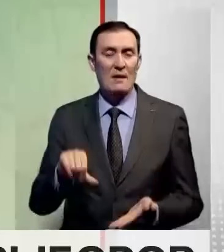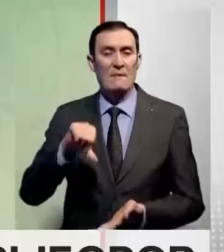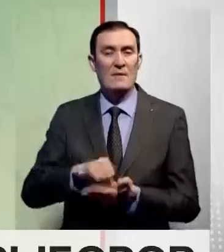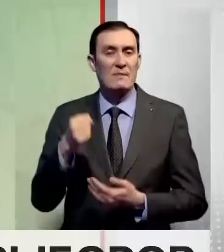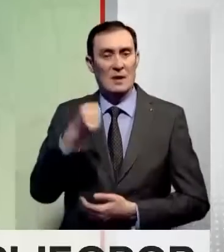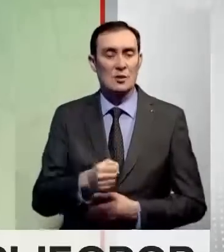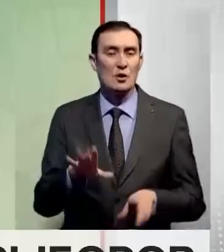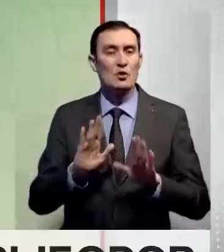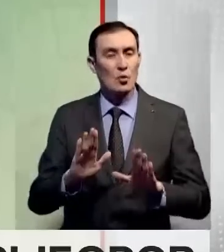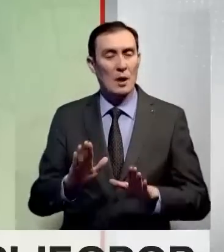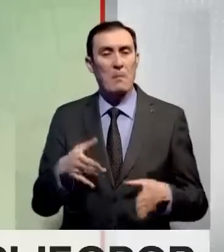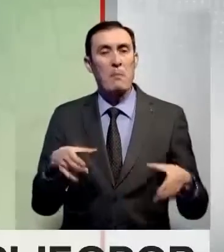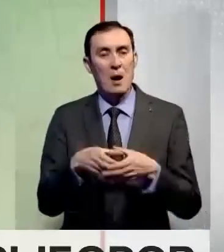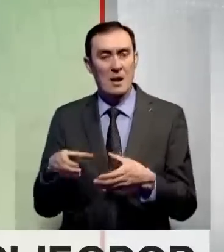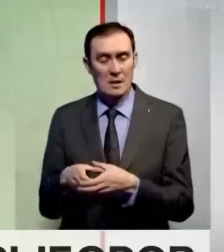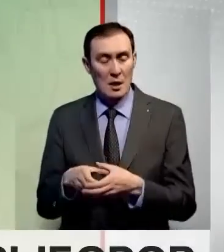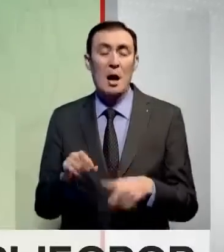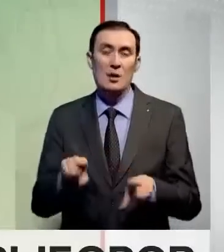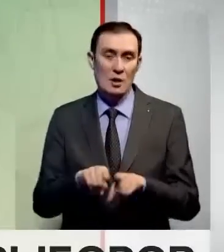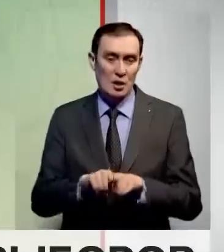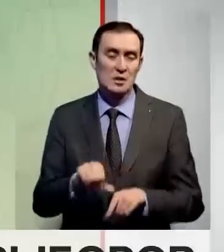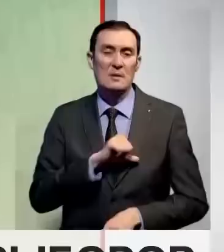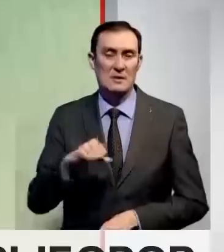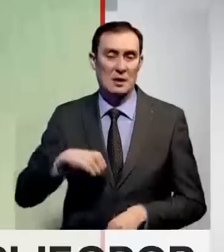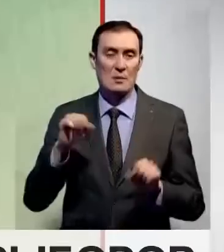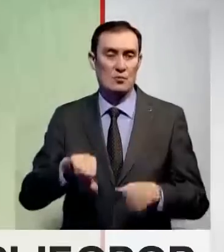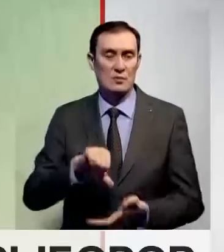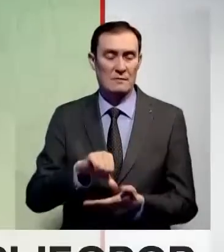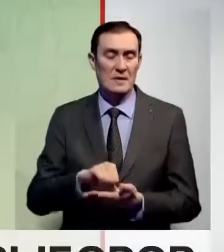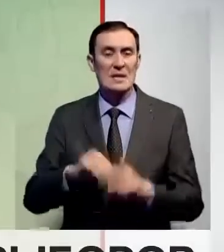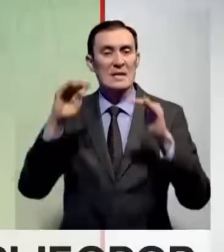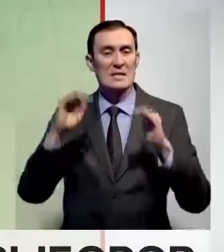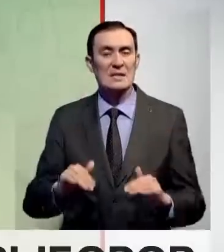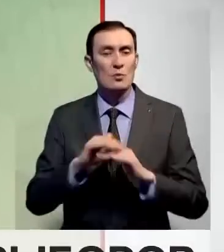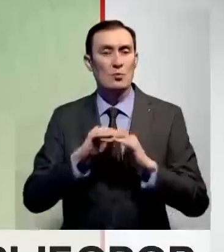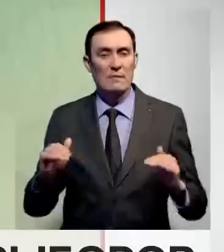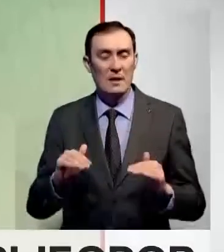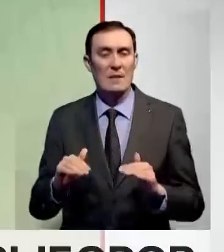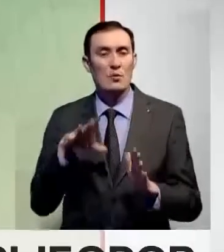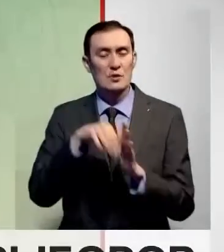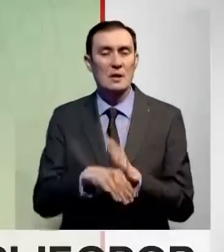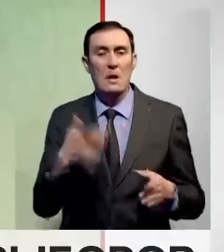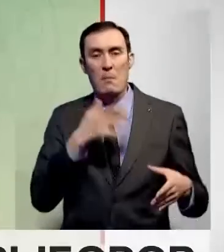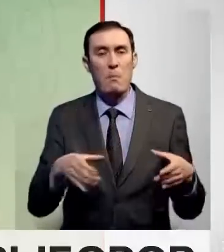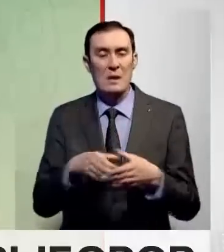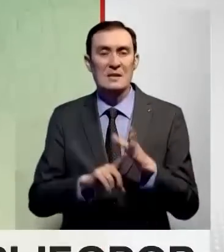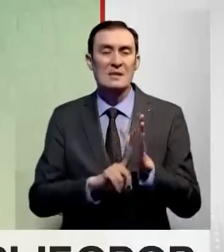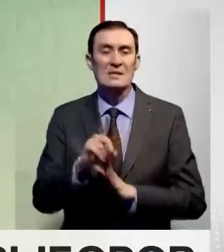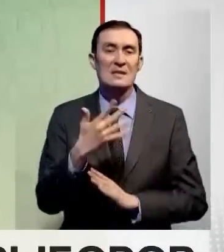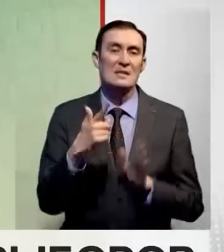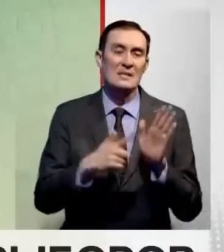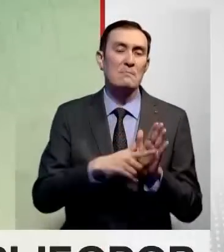Выдвигаться теперь можно не только от партии и НПО, но и самостоятельно. К тому же снизили порог для прохождения партии с 7